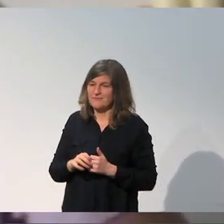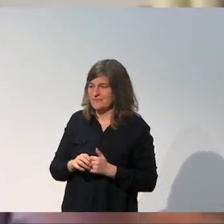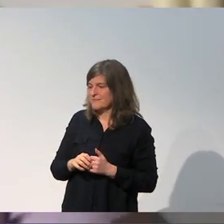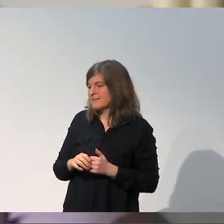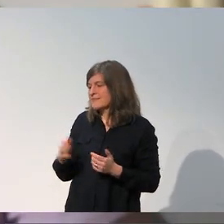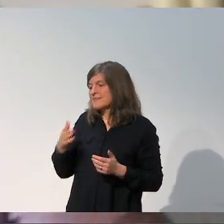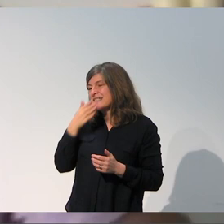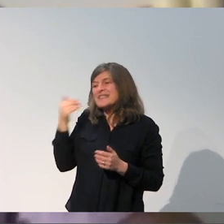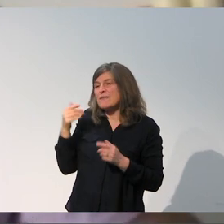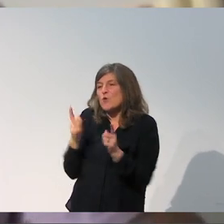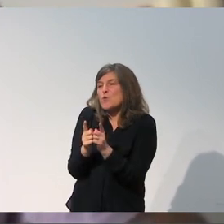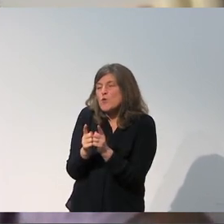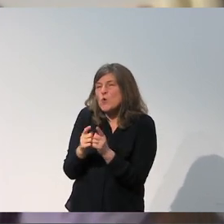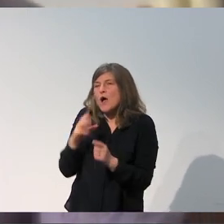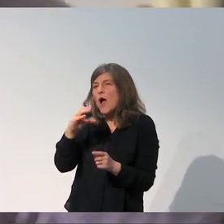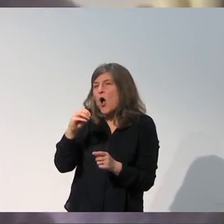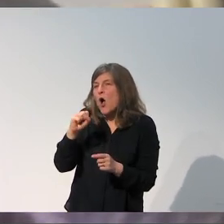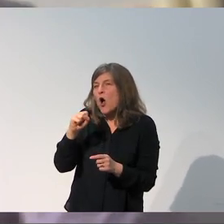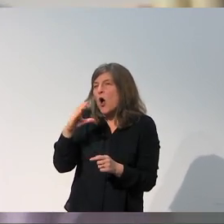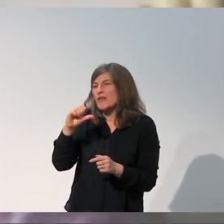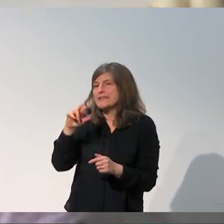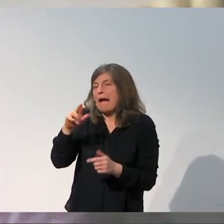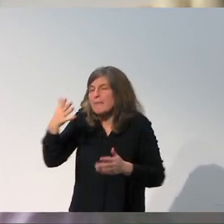mais malheureusement, j'ai pas eu l'idée. J'aurais beaucoup aimé.